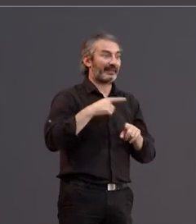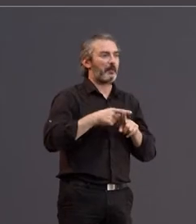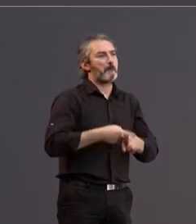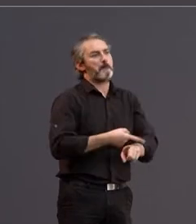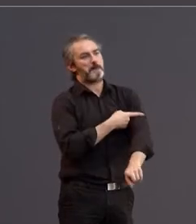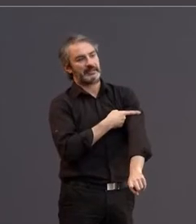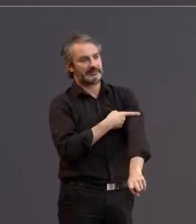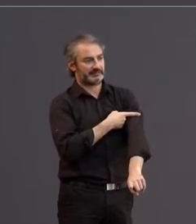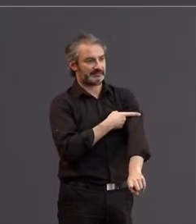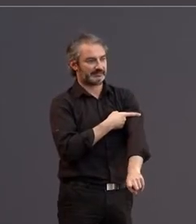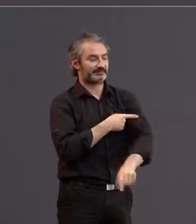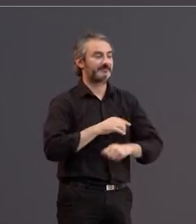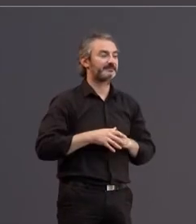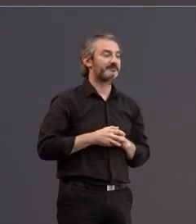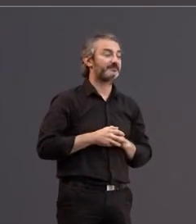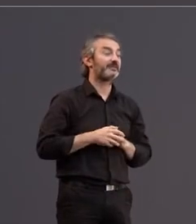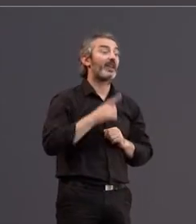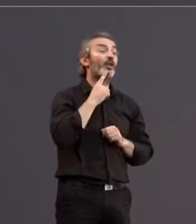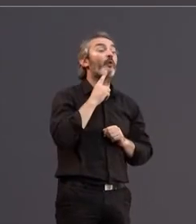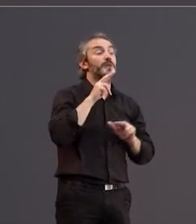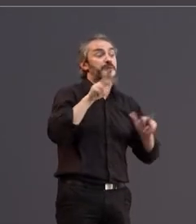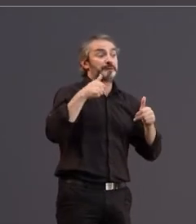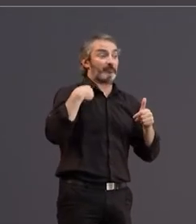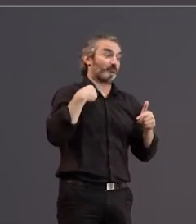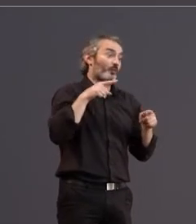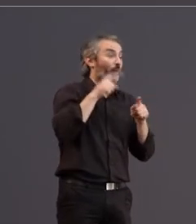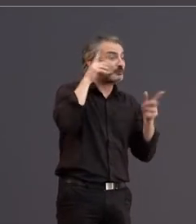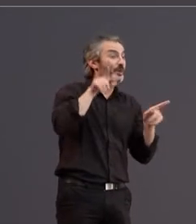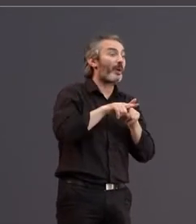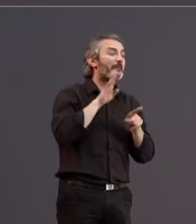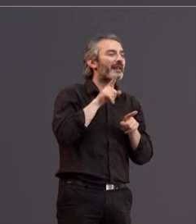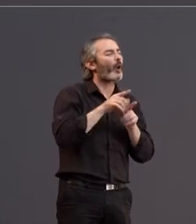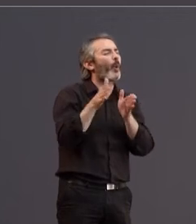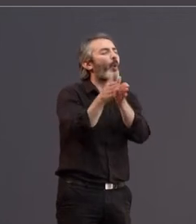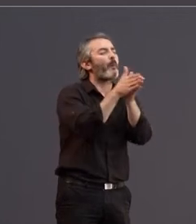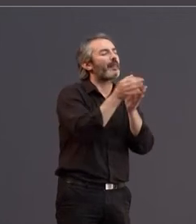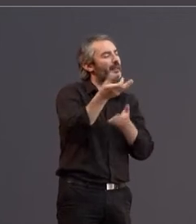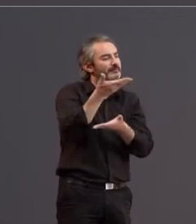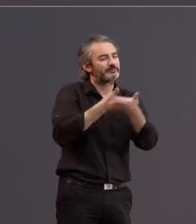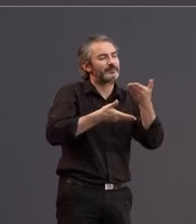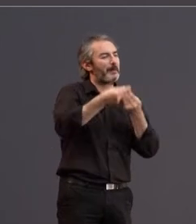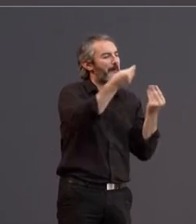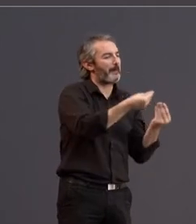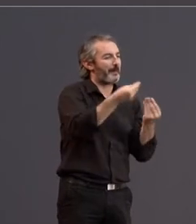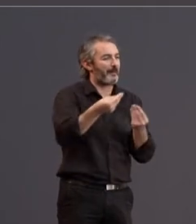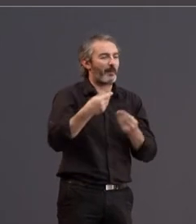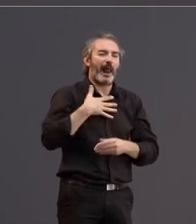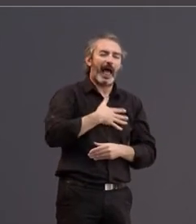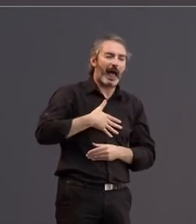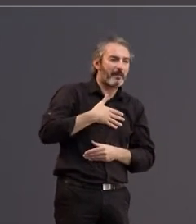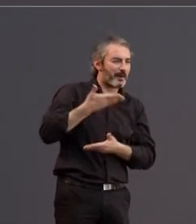temps. I si em permeteu un consell de mare, és que sigueu bons companys, també. Que sigueu amables amb els que us